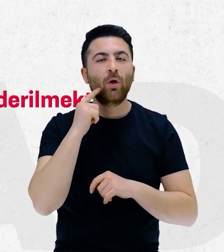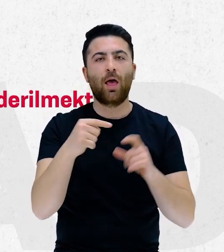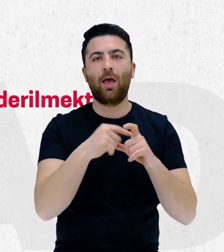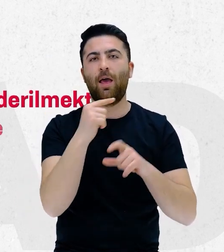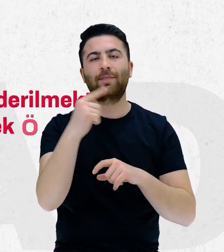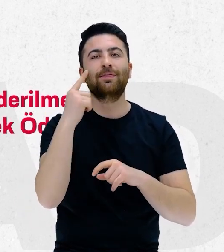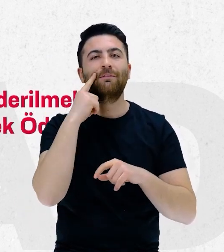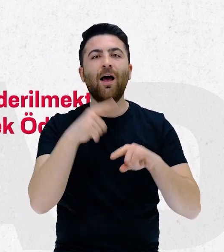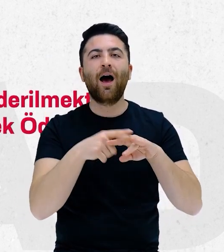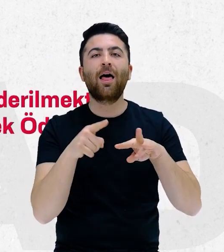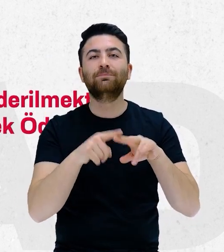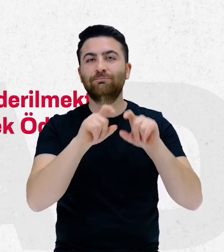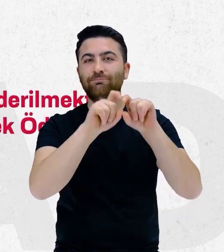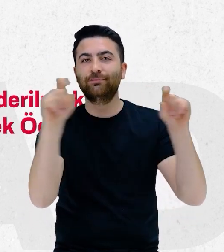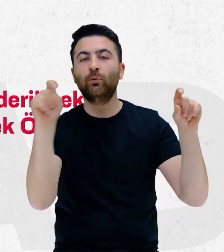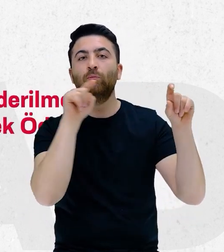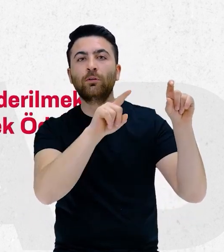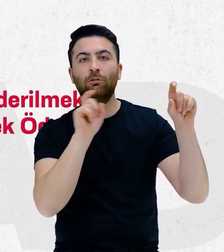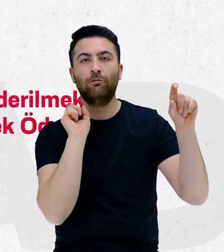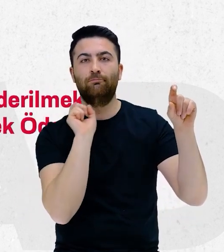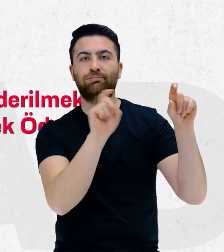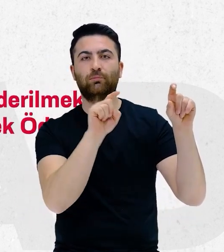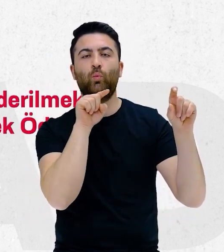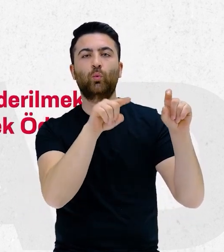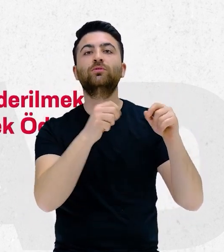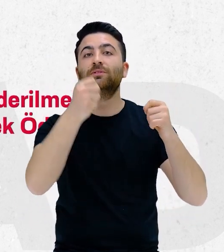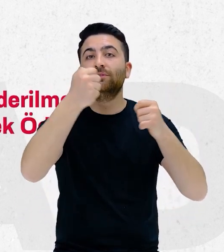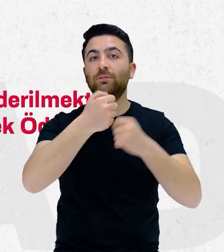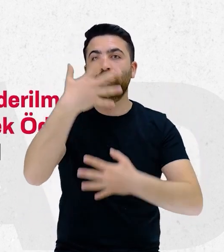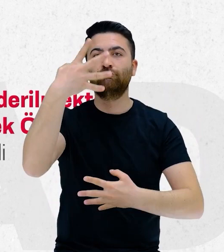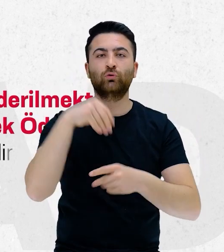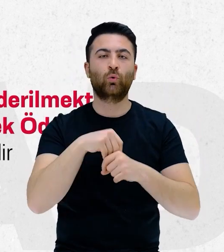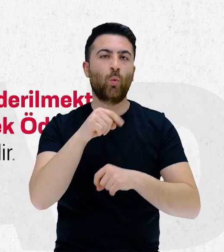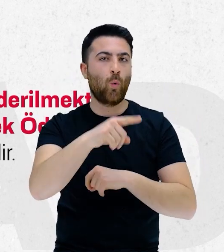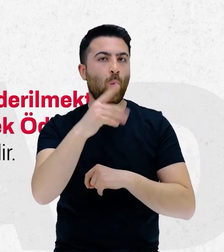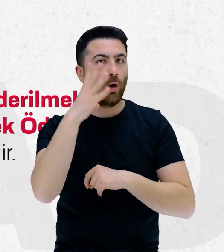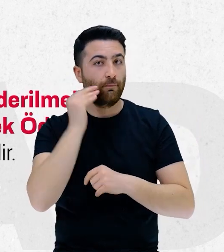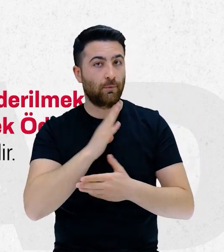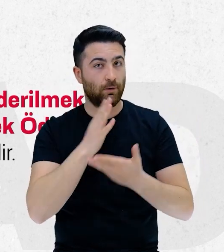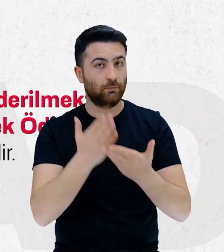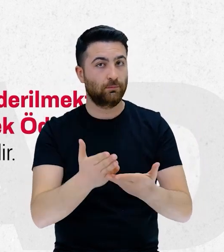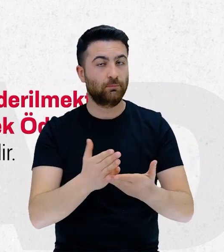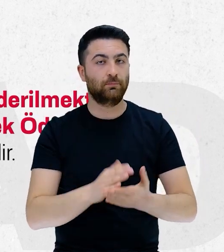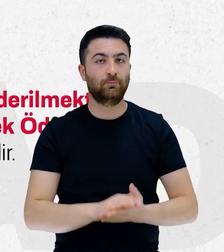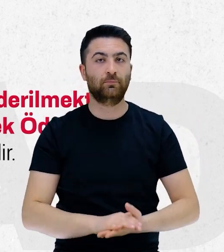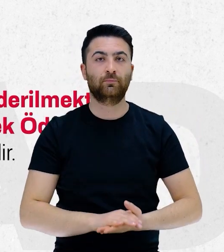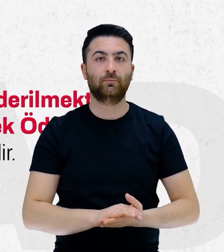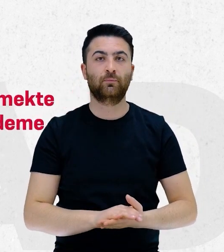E-Devlet Hanebaşı Destek Ödeme Sonucu Sorgulama sayfasından öğrenilebilmektedir.